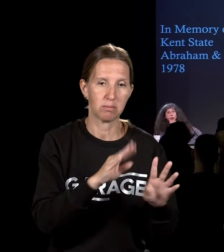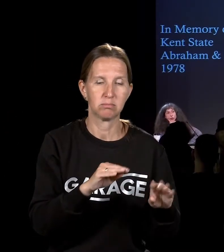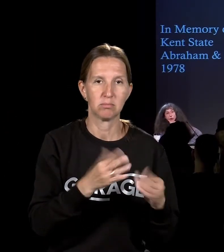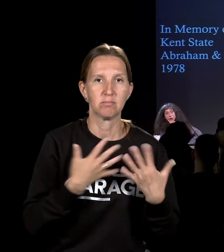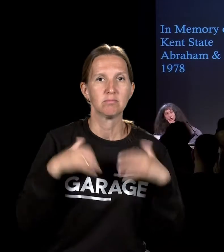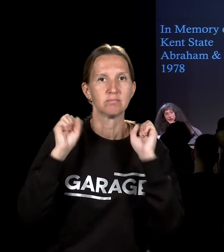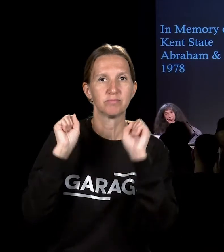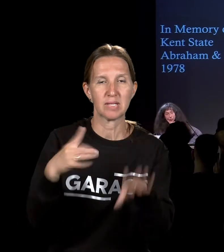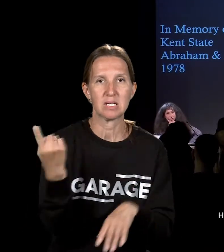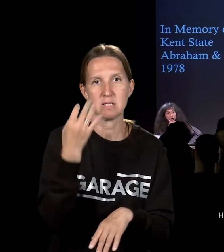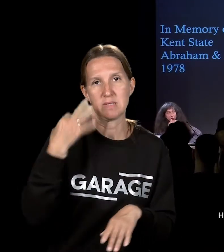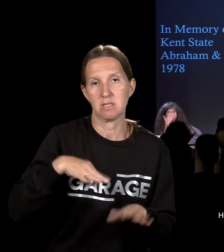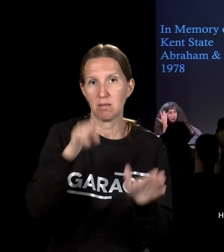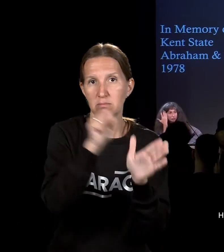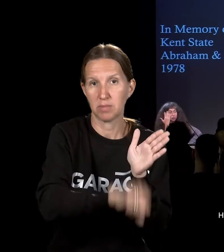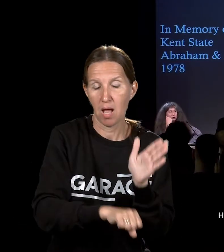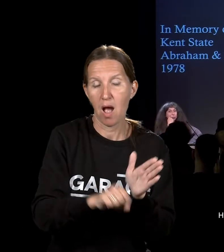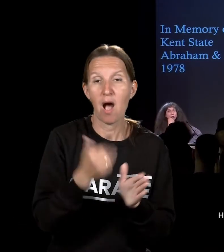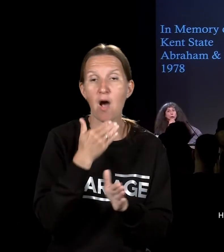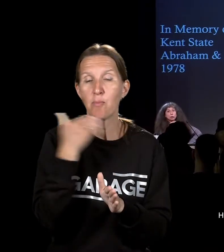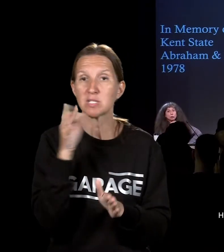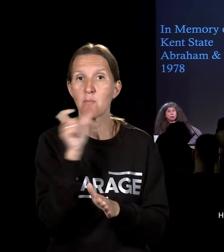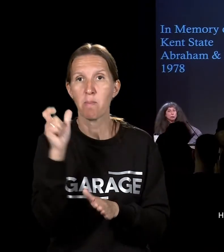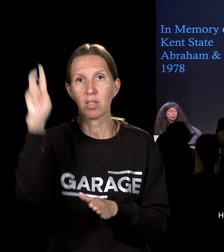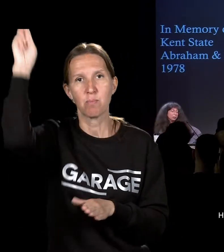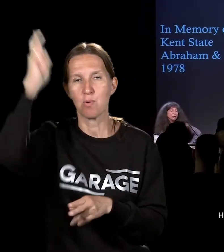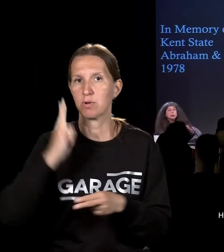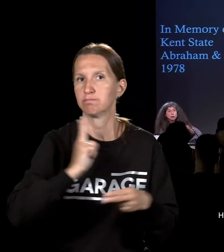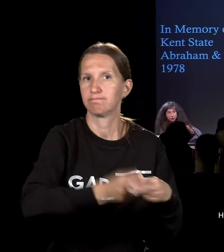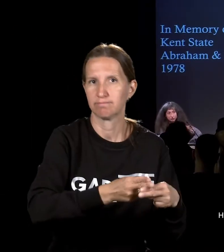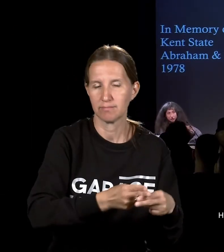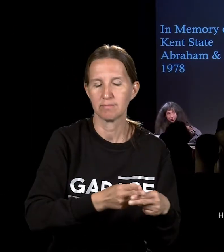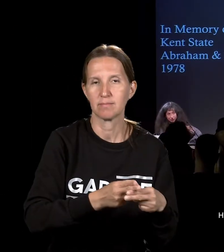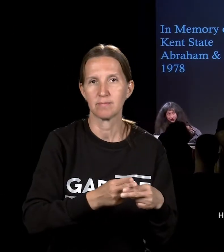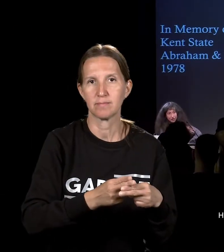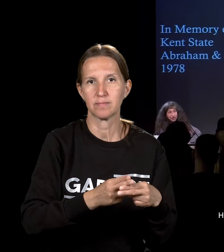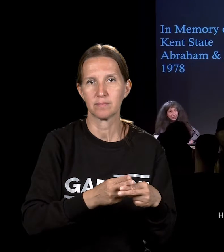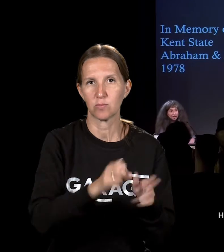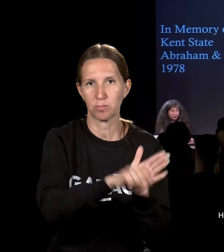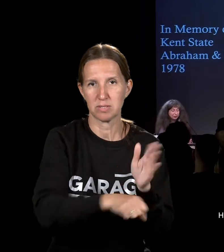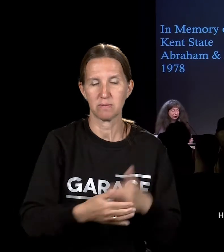принести в жертву своего единственного сына. И в последний момент Бог велел ему остановиться.